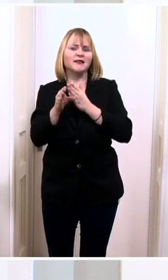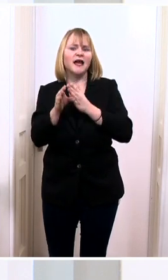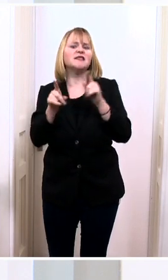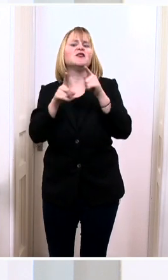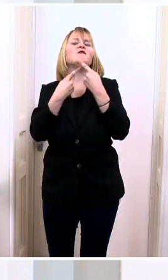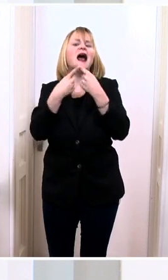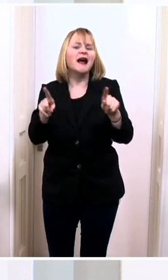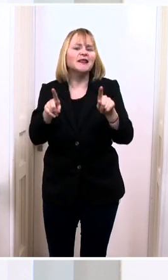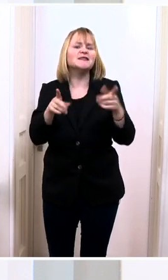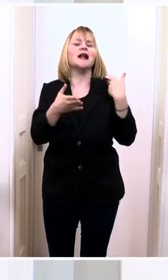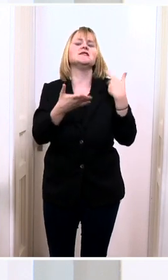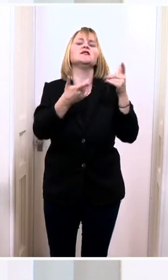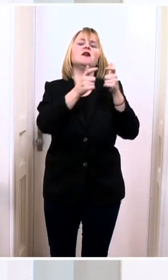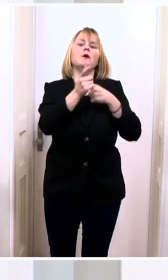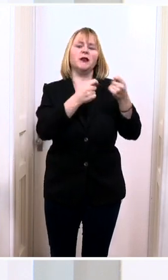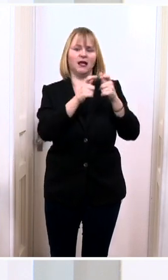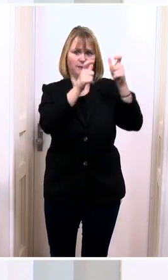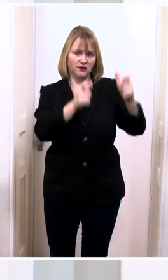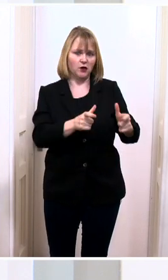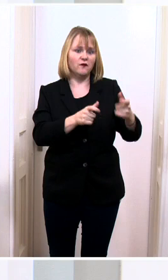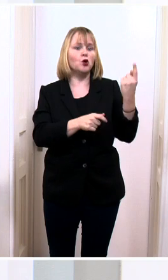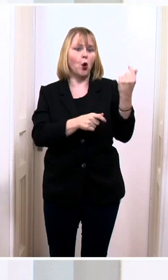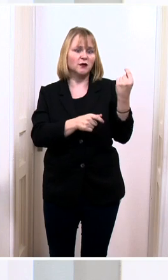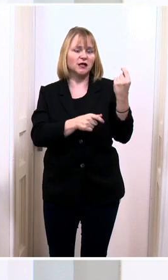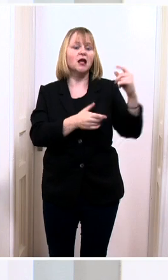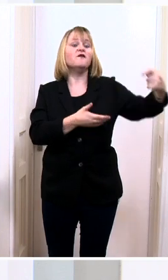der Betriebskostenzuschuss. Er basiert jetzt nicht mehr auf der